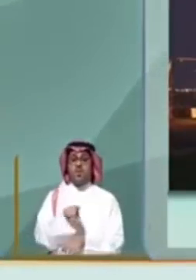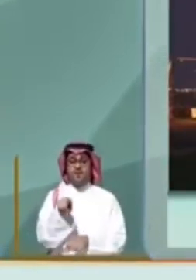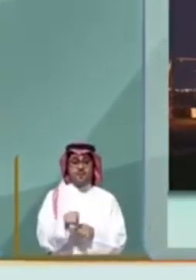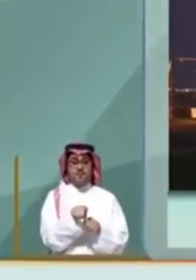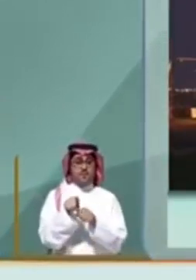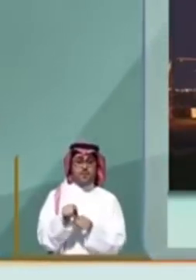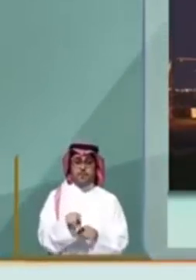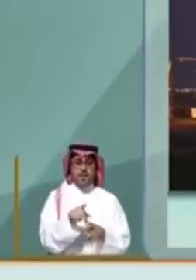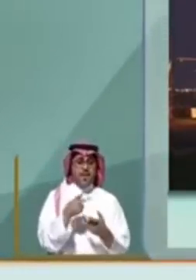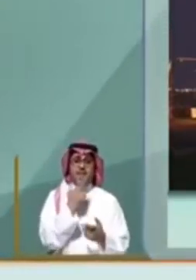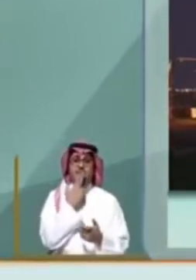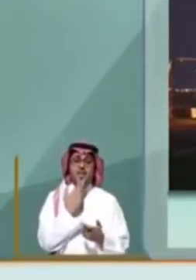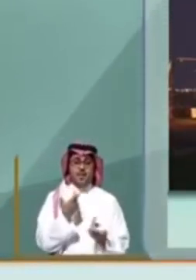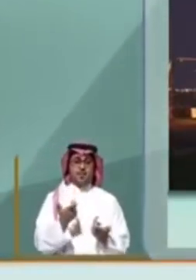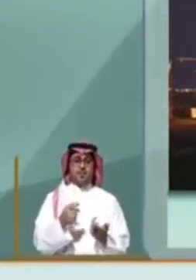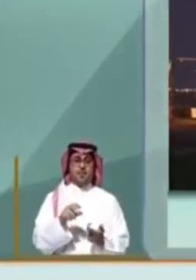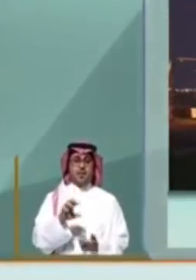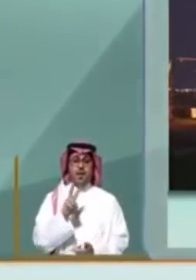من 2900 موقع،